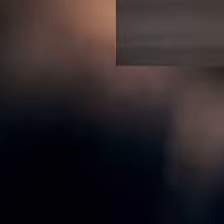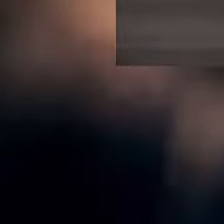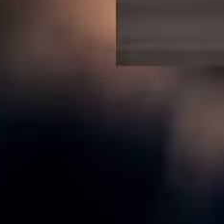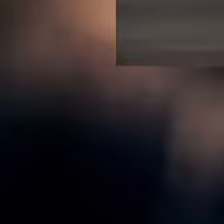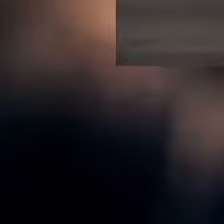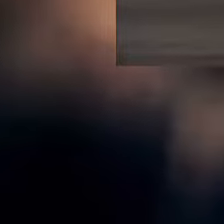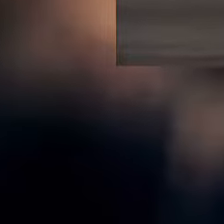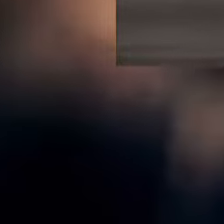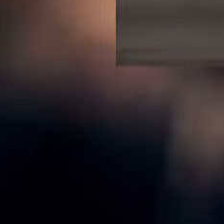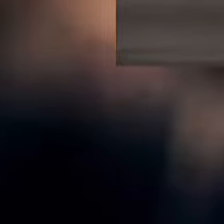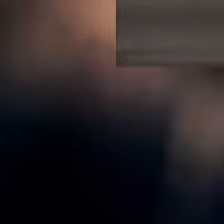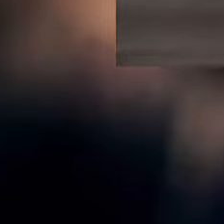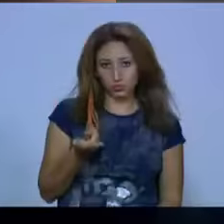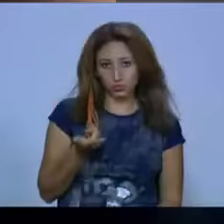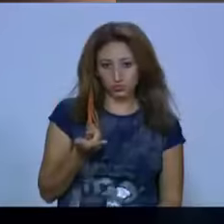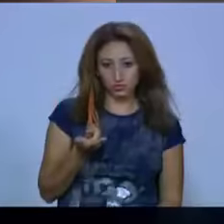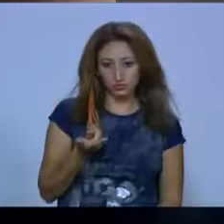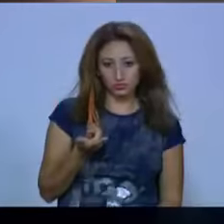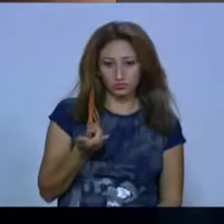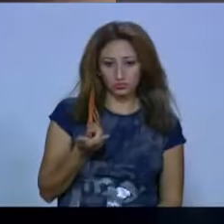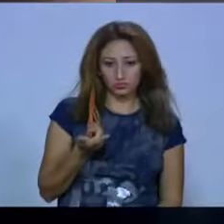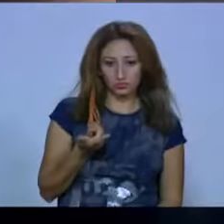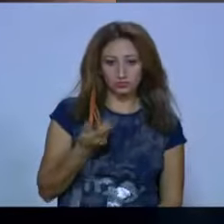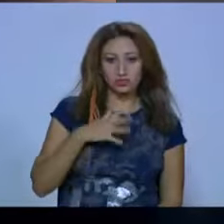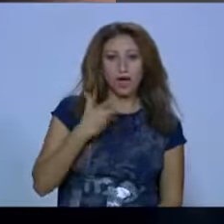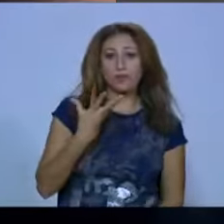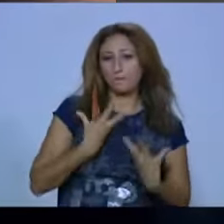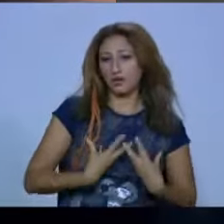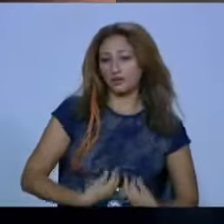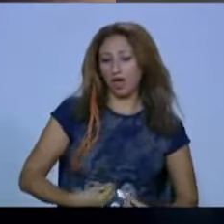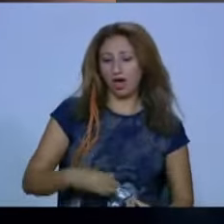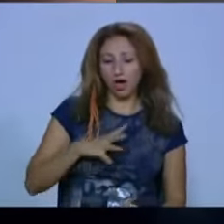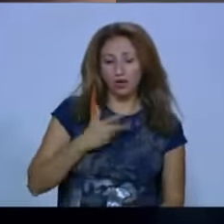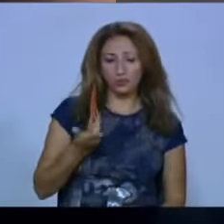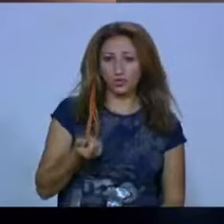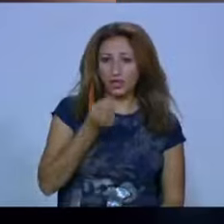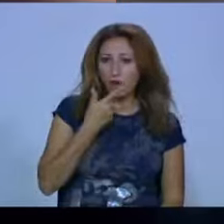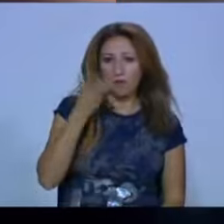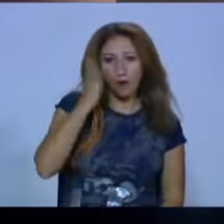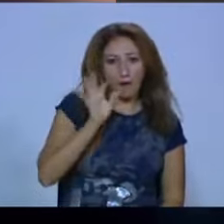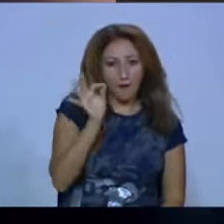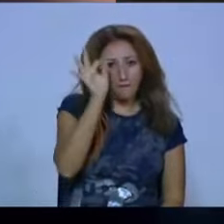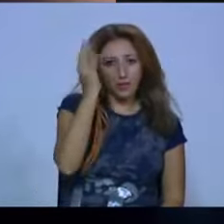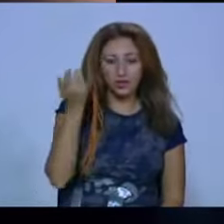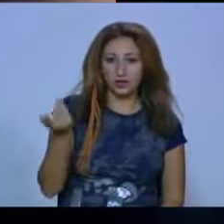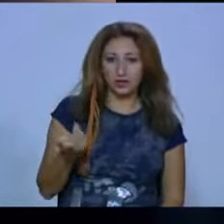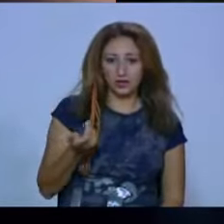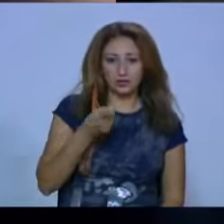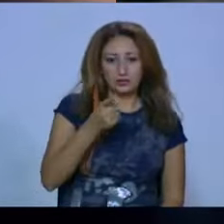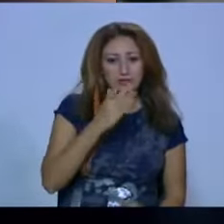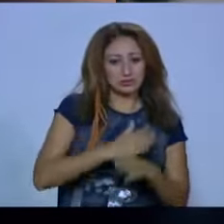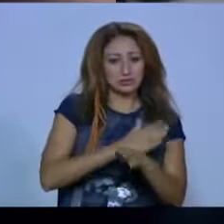والمطلوب لها ايه؟ المطلوب بس نفسنا ان هي ترتاح من التعب ده، نفسنا نريح، لان كام سنه